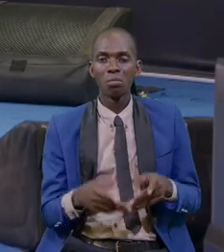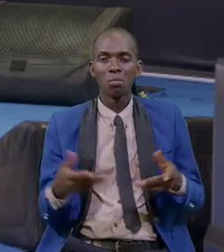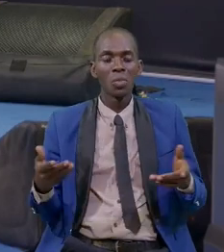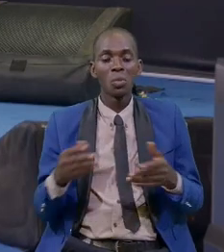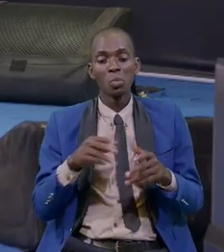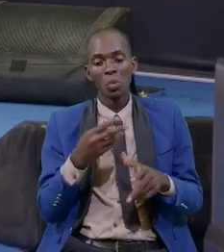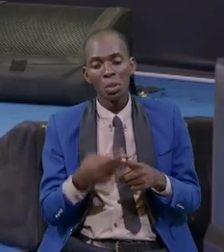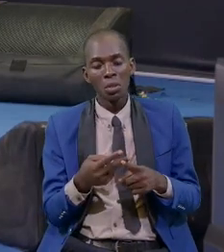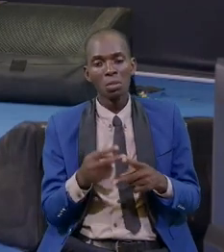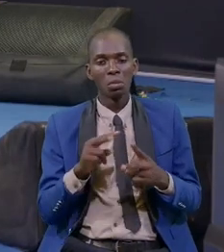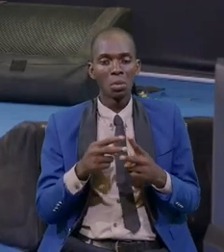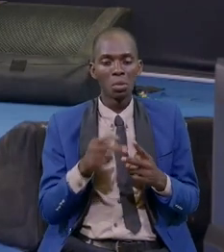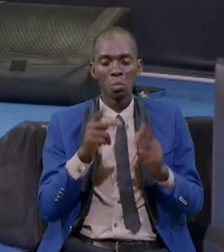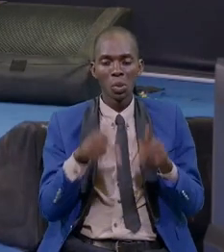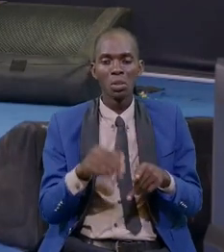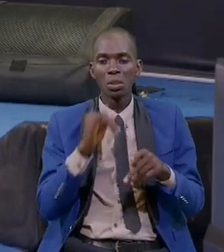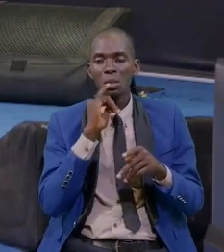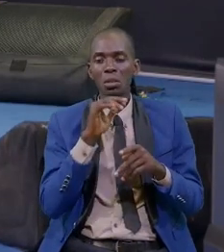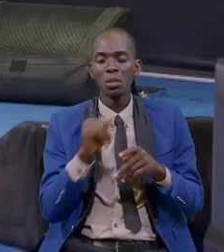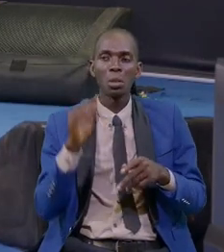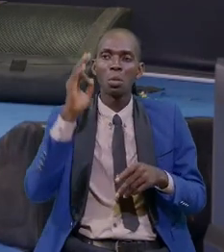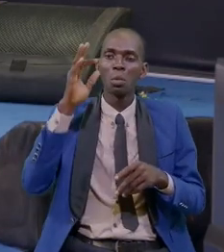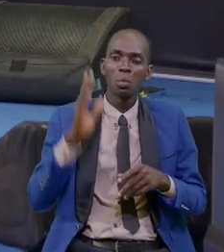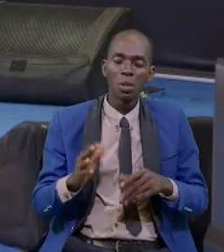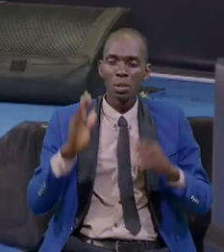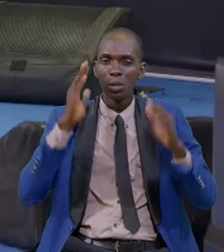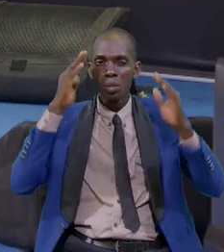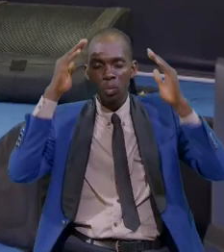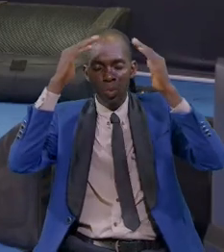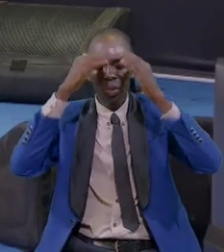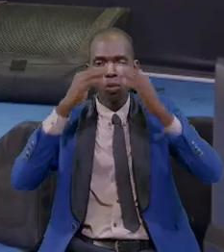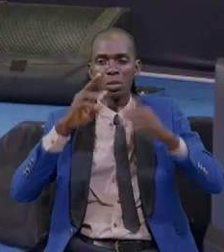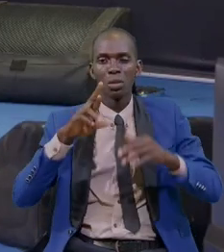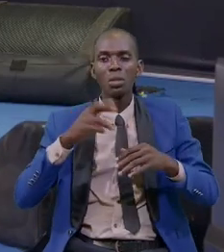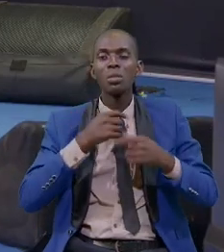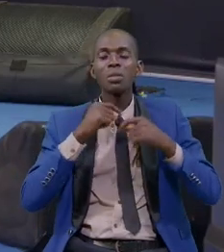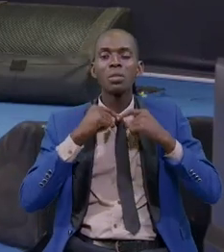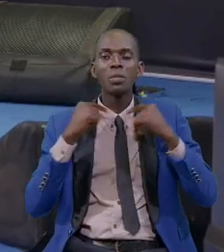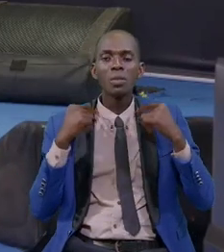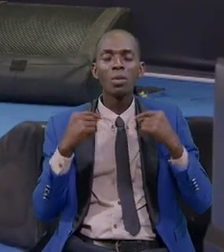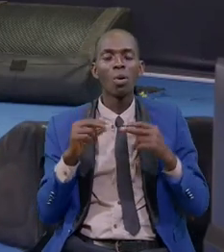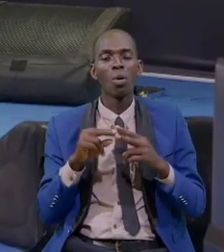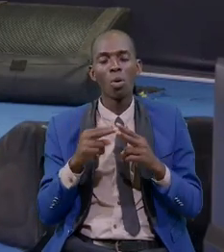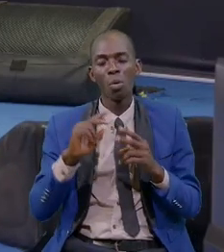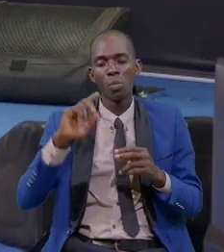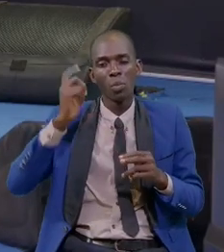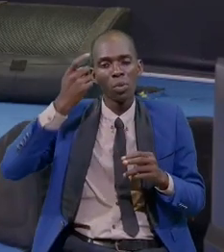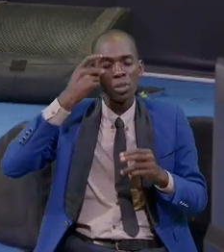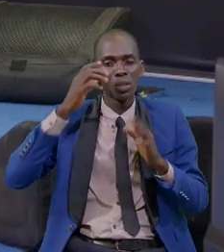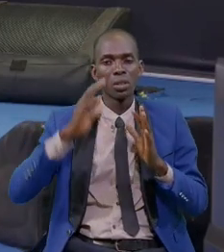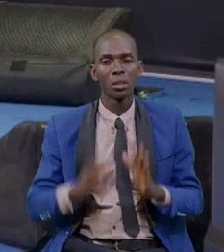évêque, il n'est pas un révérend, il n'est pas un prophète, il n'est pas quelqu'un qui a de titre, il n'est pas un politicien prominent, non.